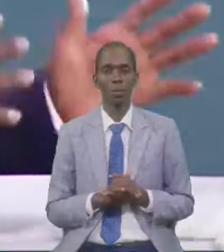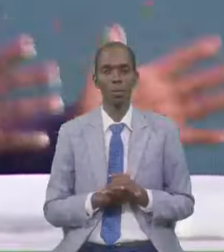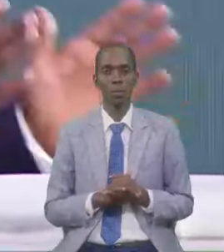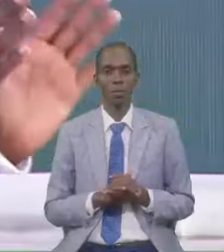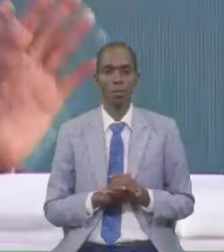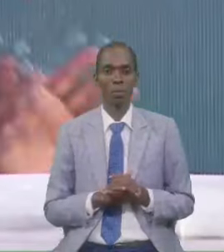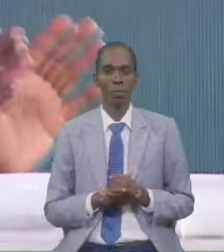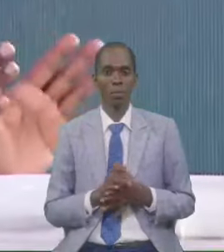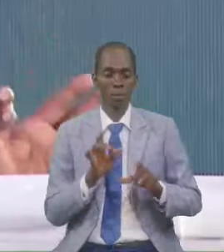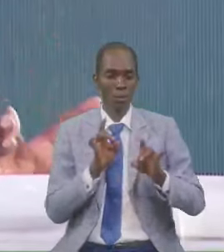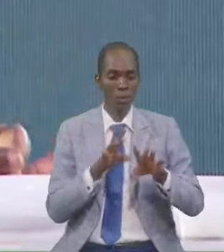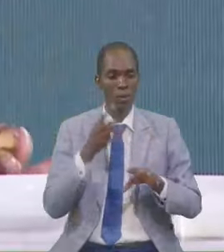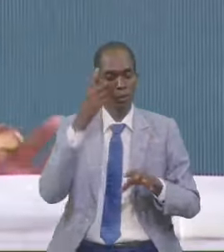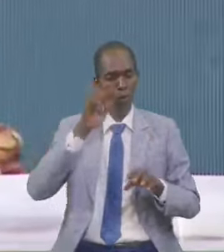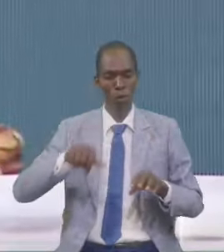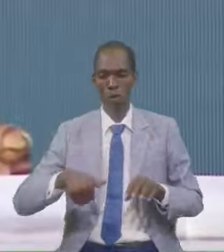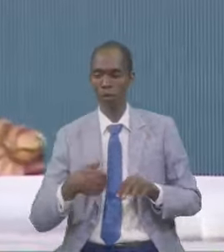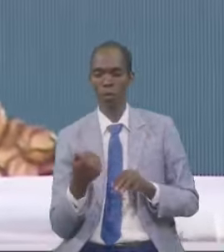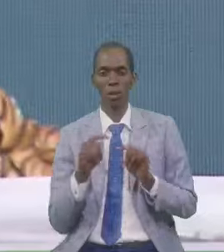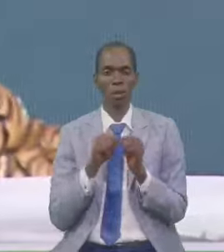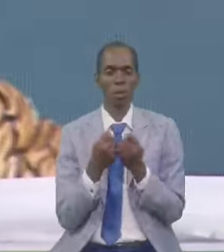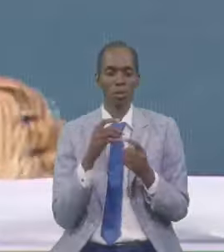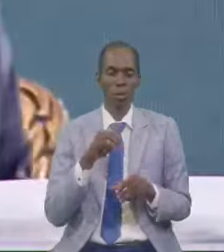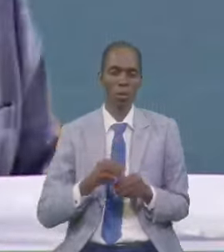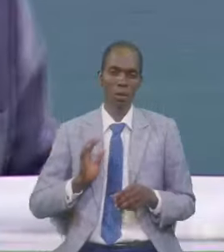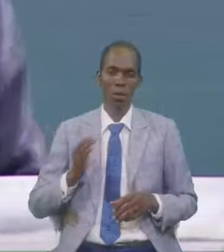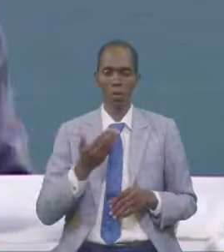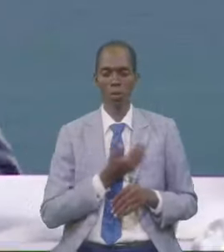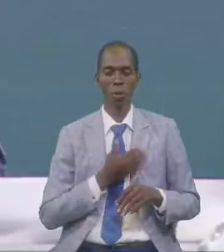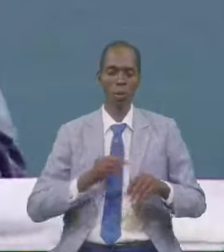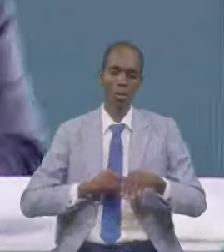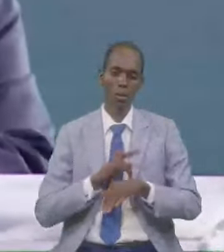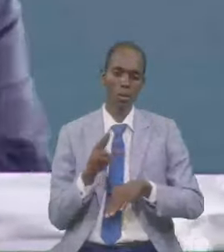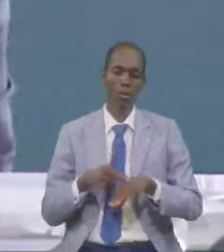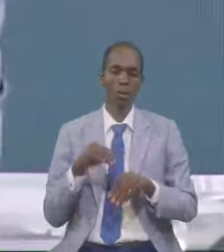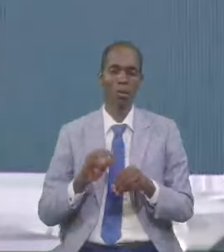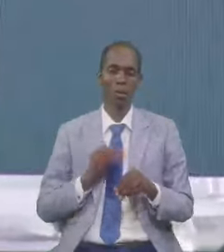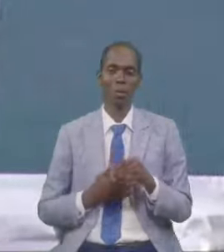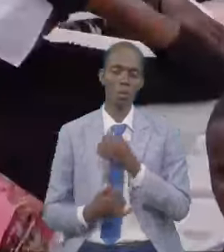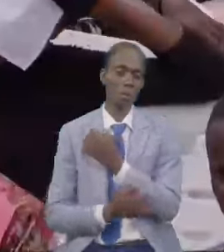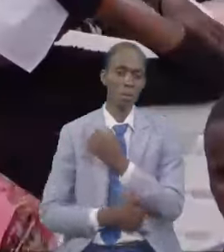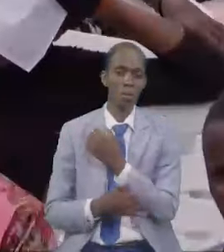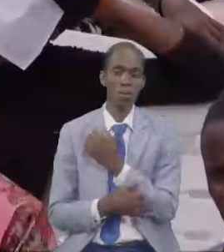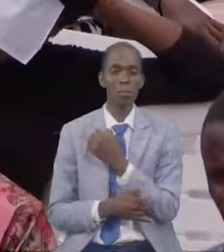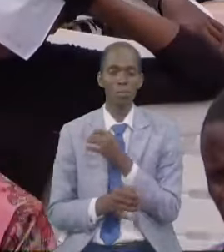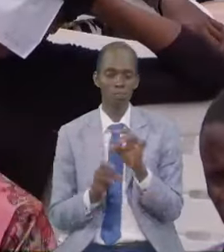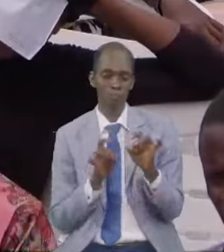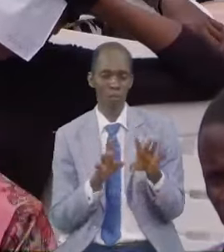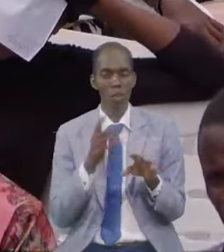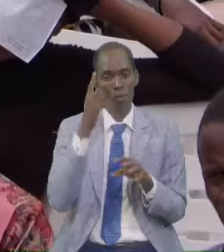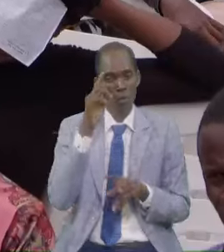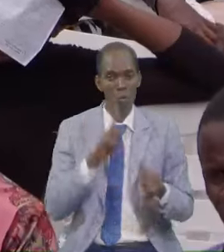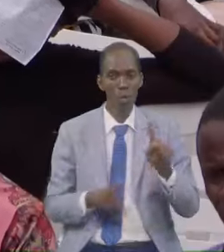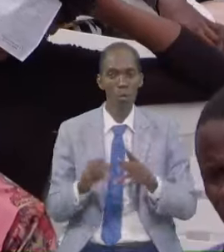other tribes in our nation. మన దేశంలో ఉన్న తెగల మీద కూడా ద్వేషం పెంచుకుంటారు. Hatred for people that don't look like